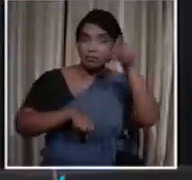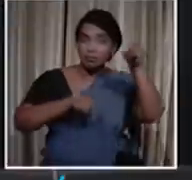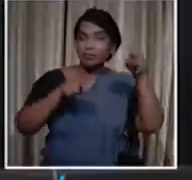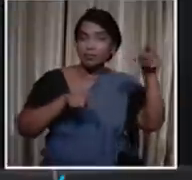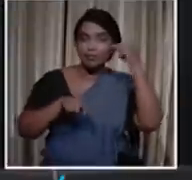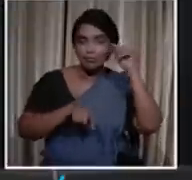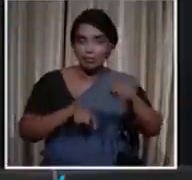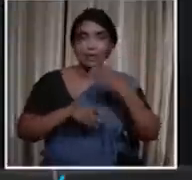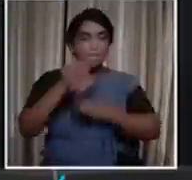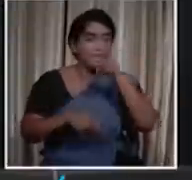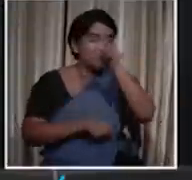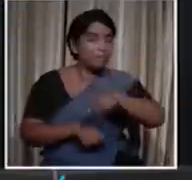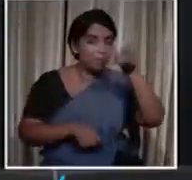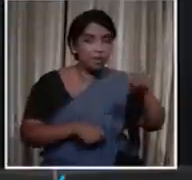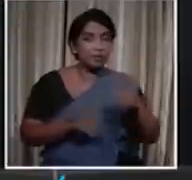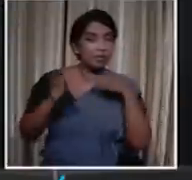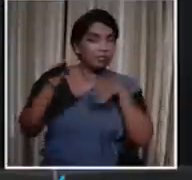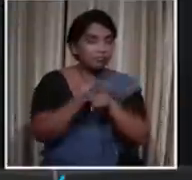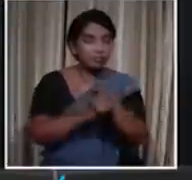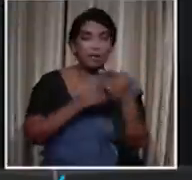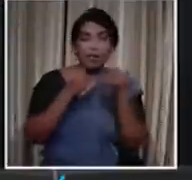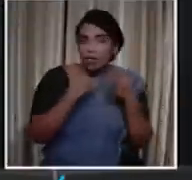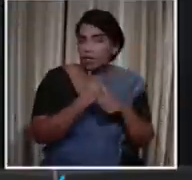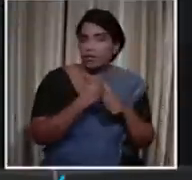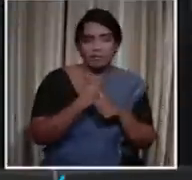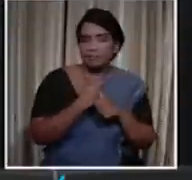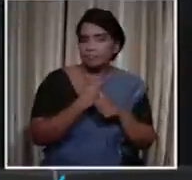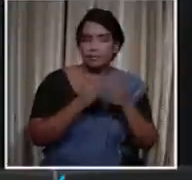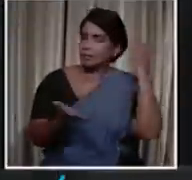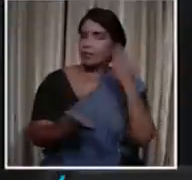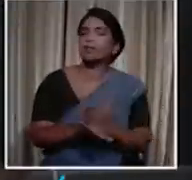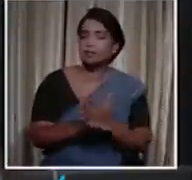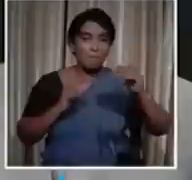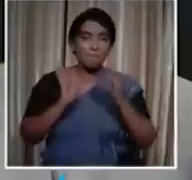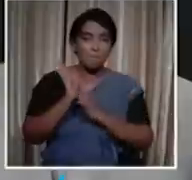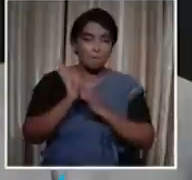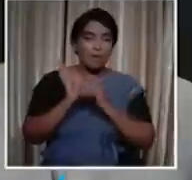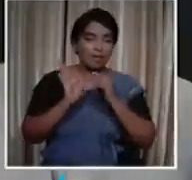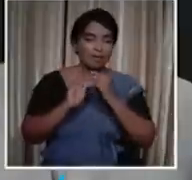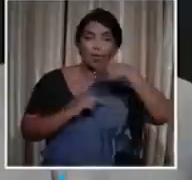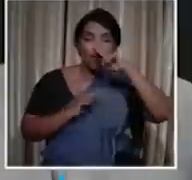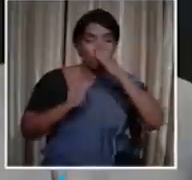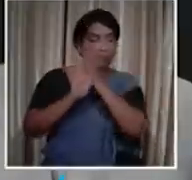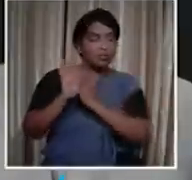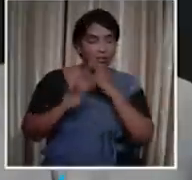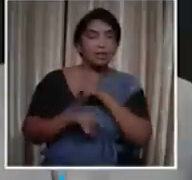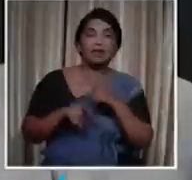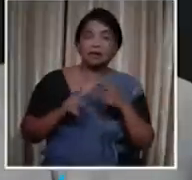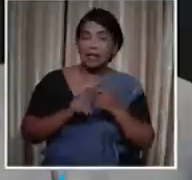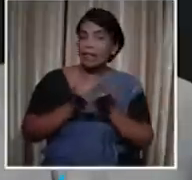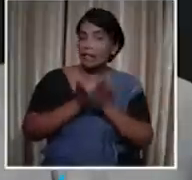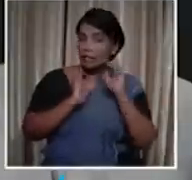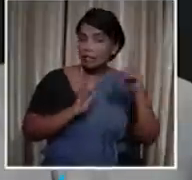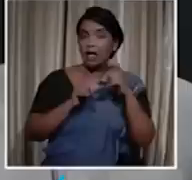එක එක ජාවාරංකාරින්ට රිංගලයන්ට දොරටු නිර්මාණය කිරීම නතර කරන වගකීම තමයි තියෙන්නේ අපිට ඒ මන්නාරම් දෝණිය අපි ඉන්දියාවේ